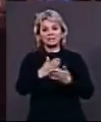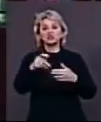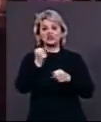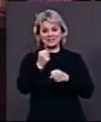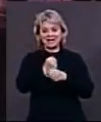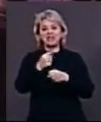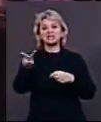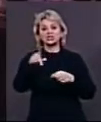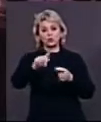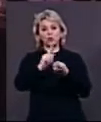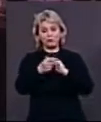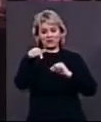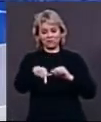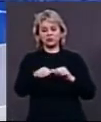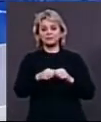делать литературные переводы.